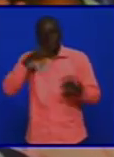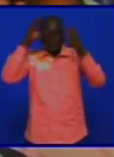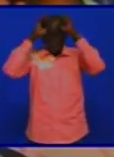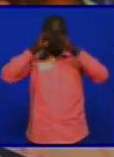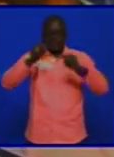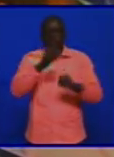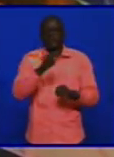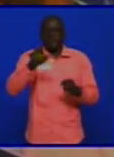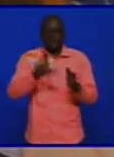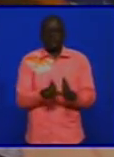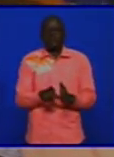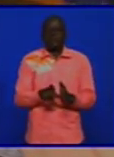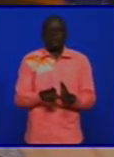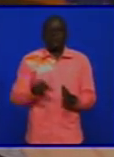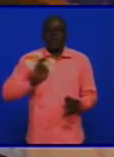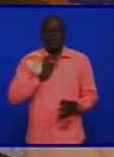Notre pays